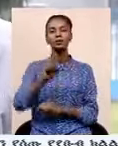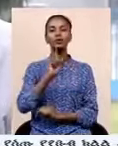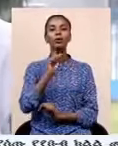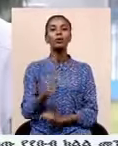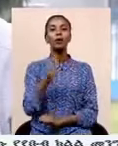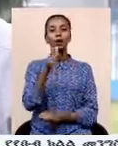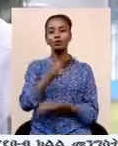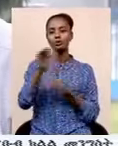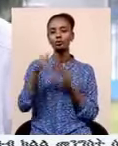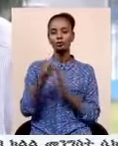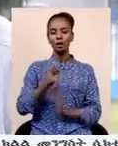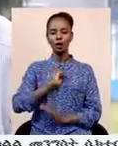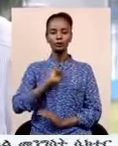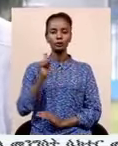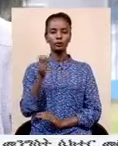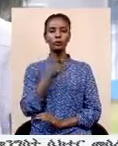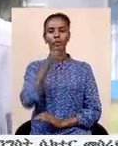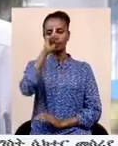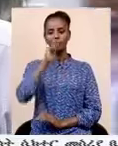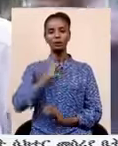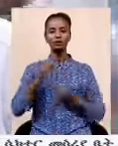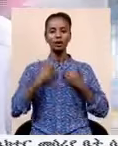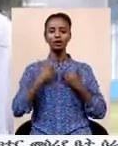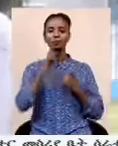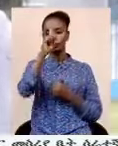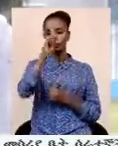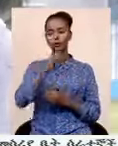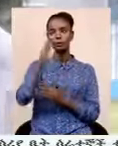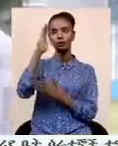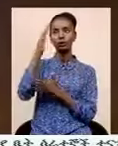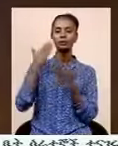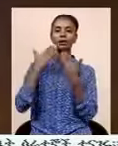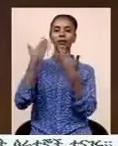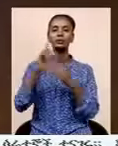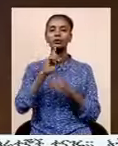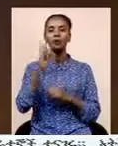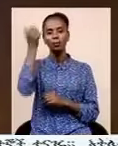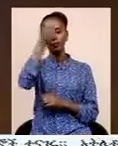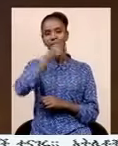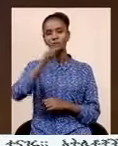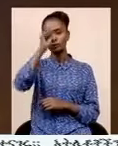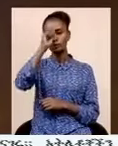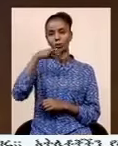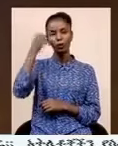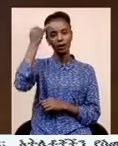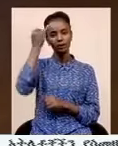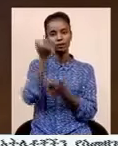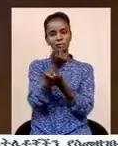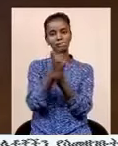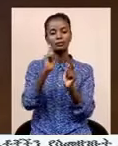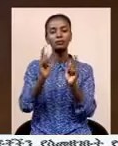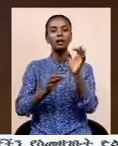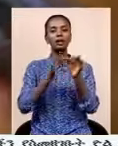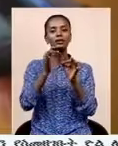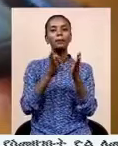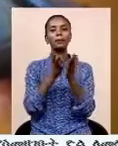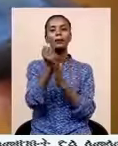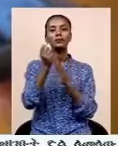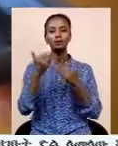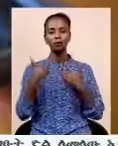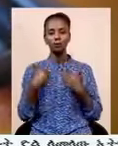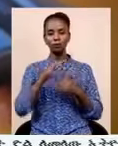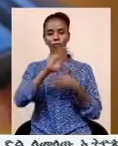በዋናነት ሁሉም የራሱ የሆነ እምነት ያለው ሰው ነው። በእምነቱ እግዚአብሔርን ያመስግን ነው። ማንኛውም ሰው ሐሳቡን በነጻነት የመግለጽ መብት እንዳለ